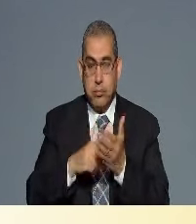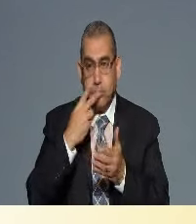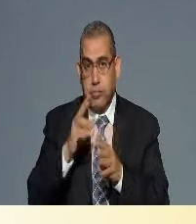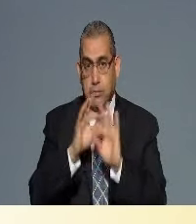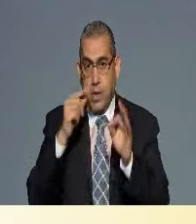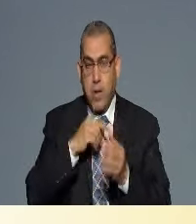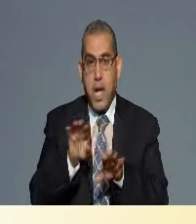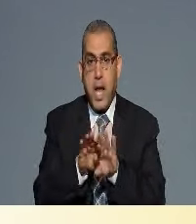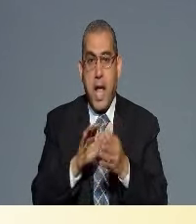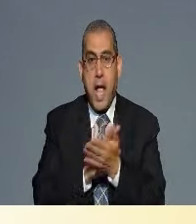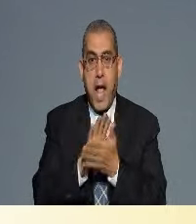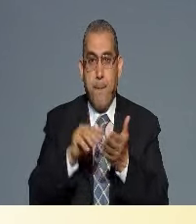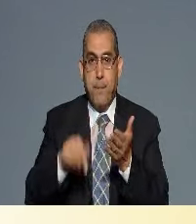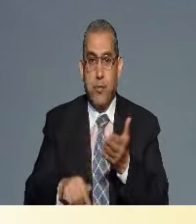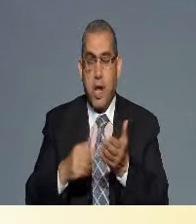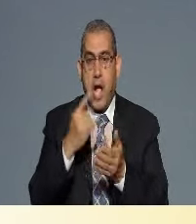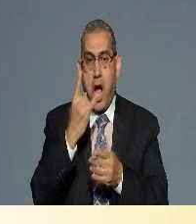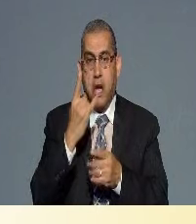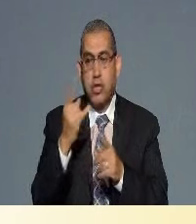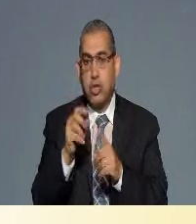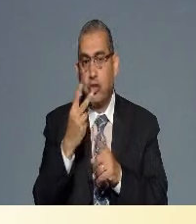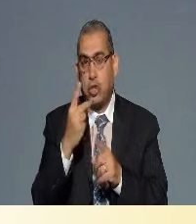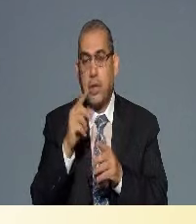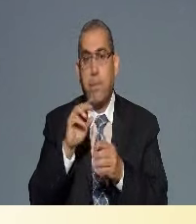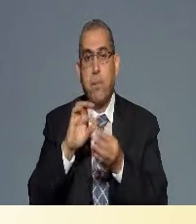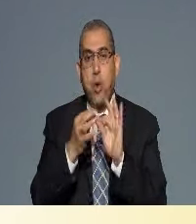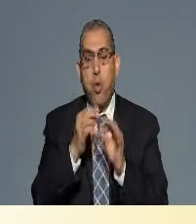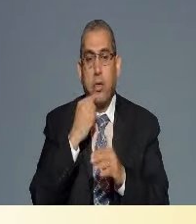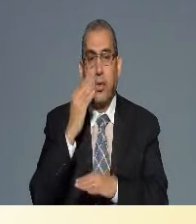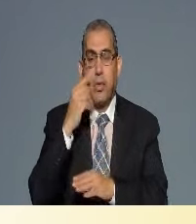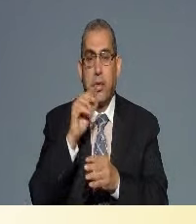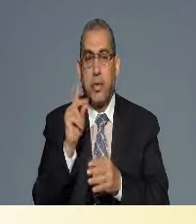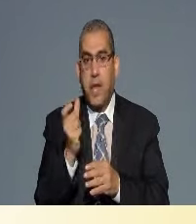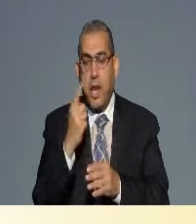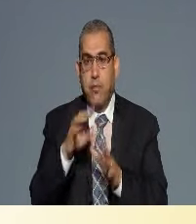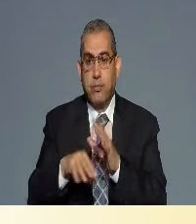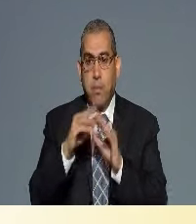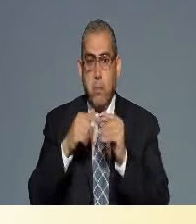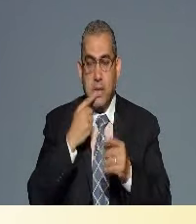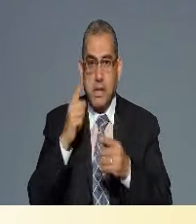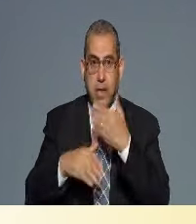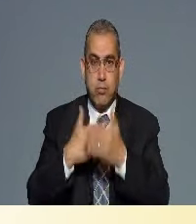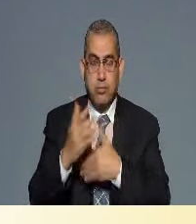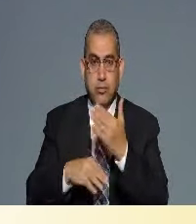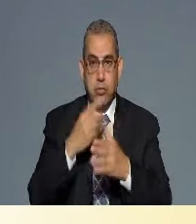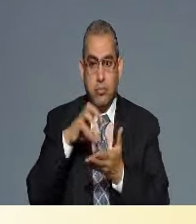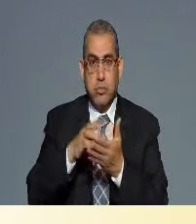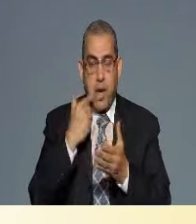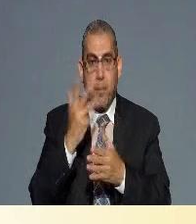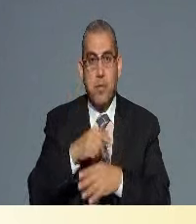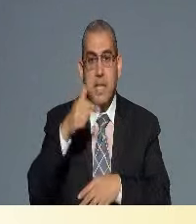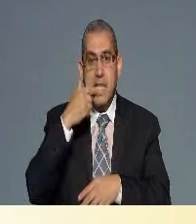قمح 10 ل 12 مليون طن استيراد سنوي لجمهورية مصر العربية، الجهاز ساهم خلال الست